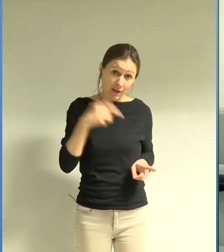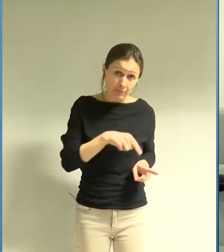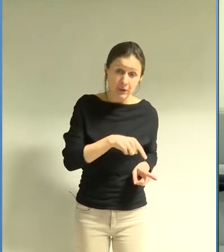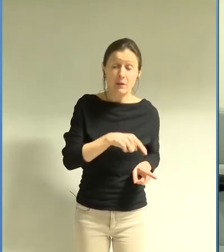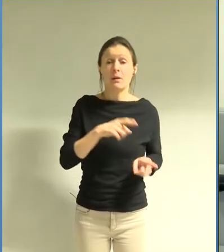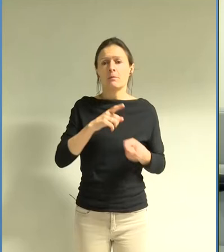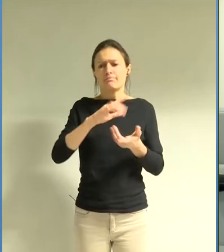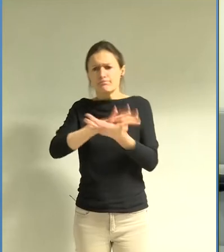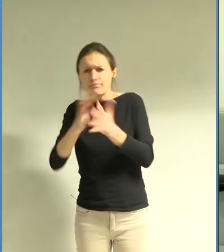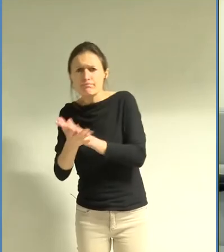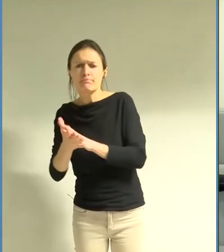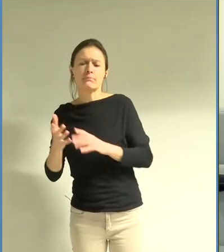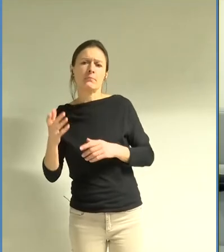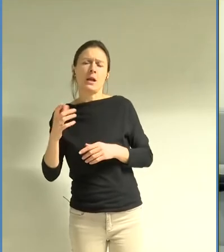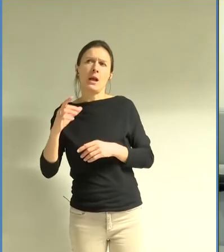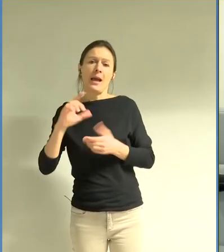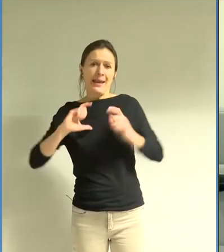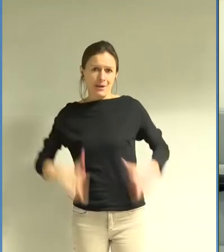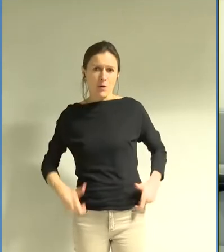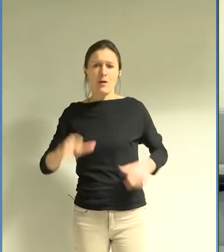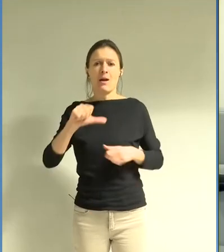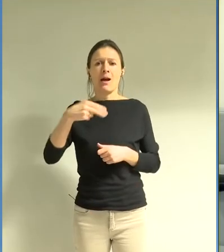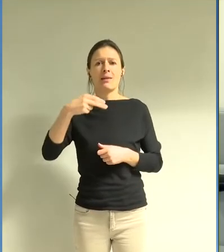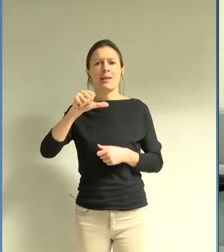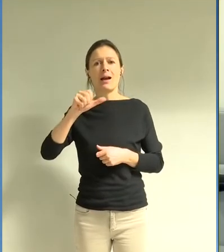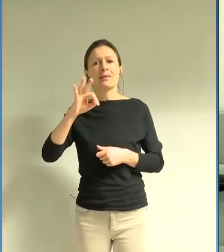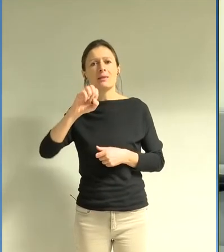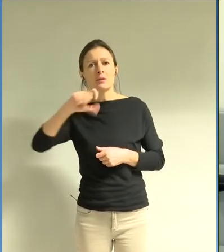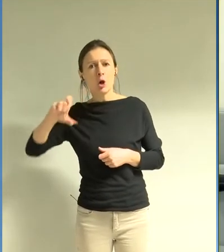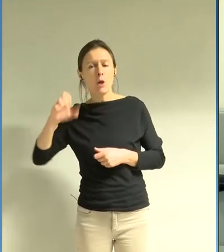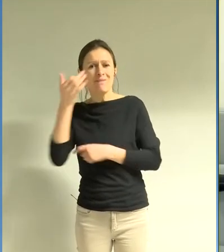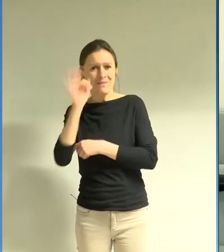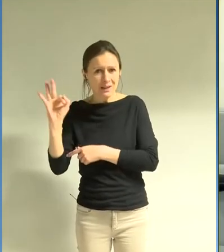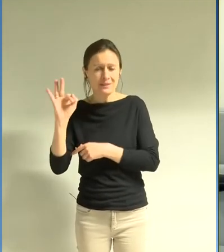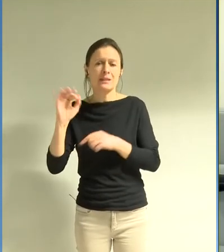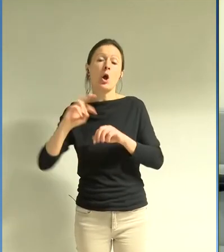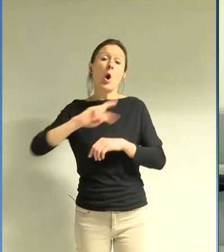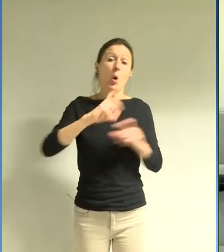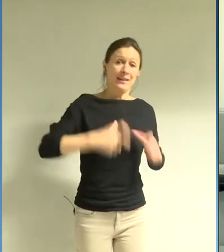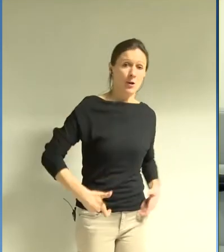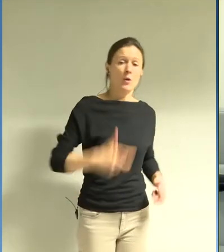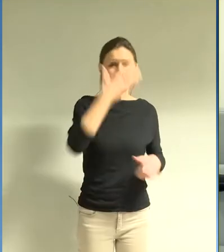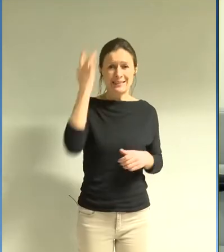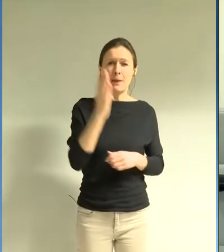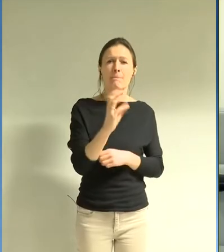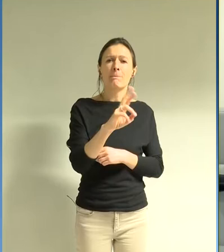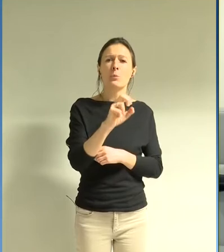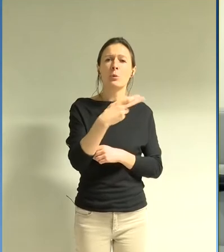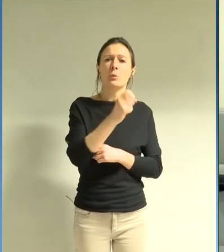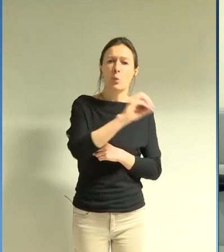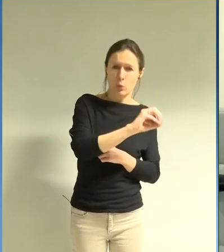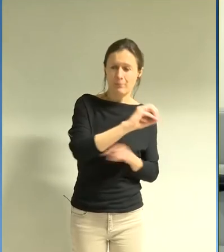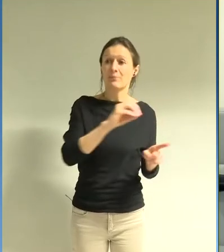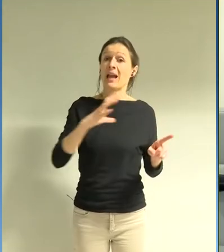des écoles anatole france sur le quartier mistral edwards à beria saint bruno les premiers protestent contre une possible fermeture